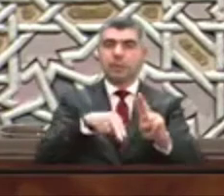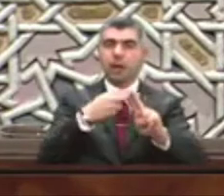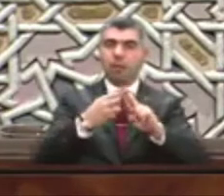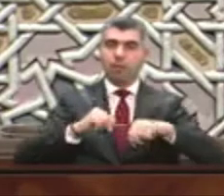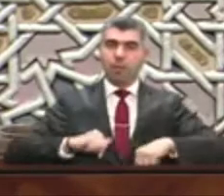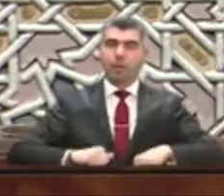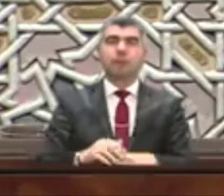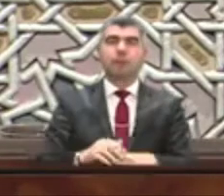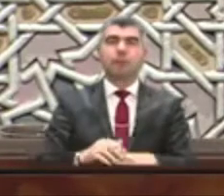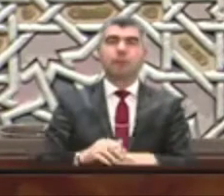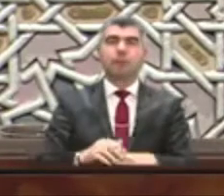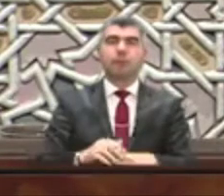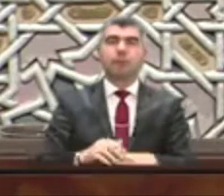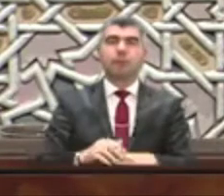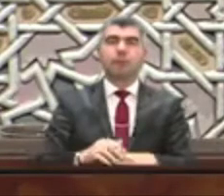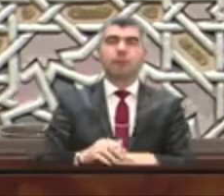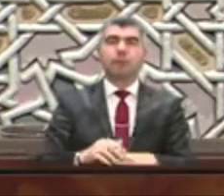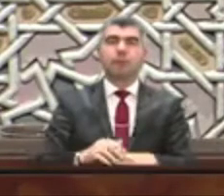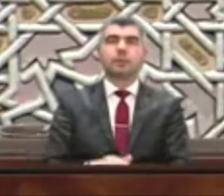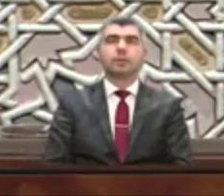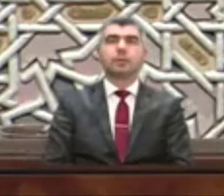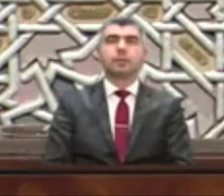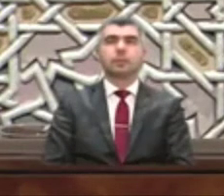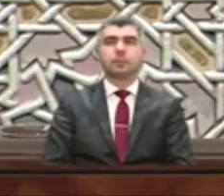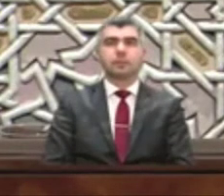الوزير، لكم رد.